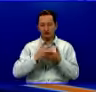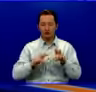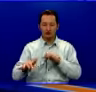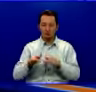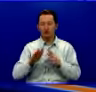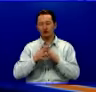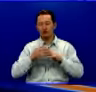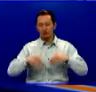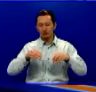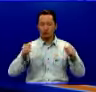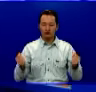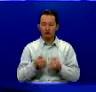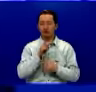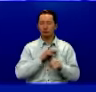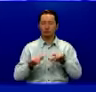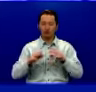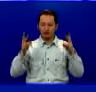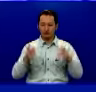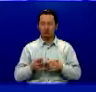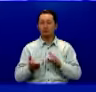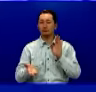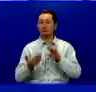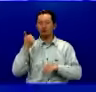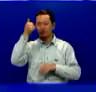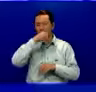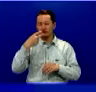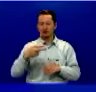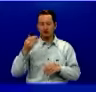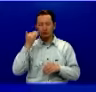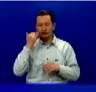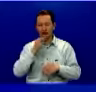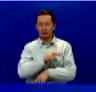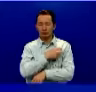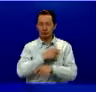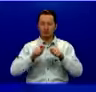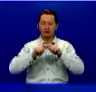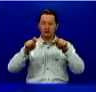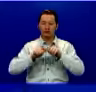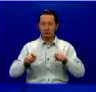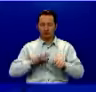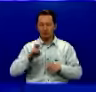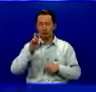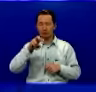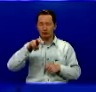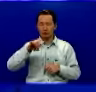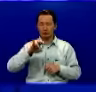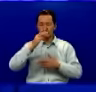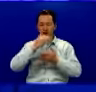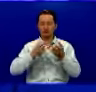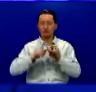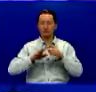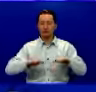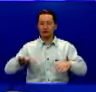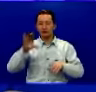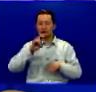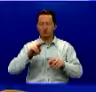шаруаны қолдау үшін жұмыс істеу керек. Өткен жылы 20-ға жуық денсаулық сақтау нысаны пайдалануға берілді. Балапан бағдарламасы бойынша балаларды